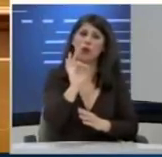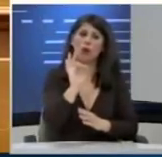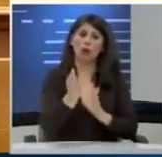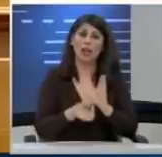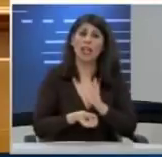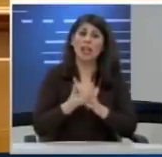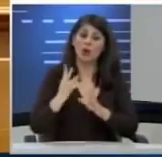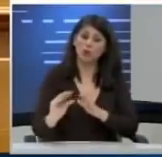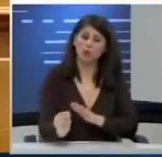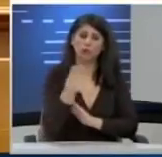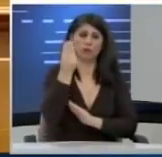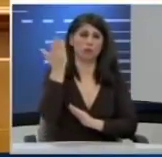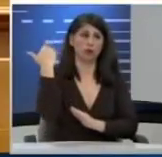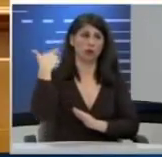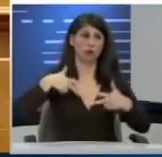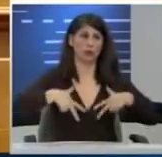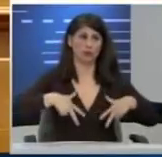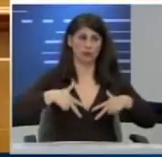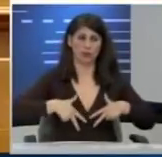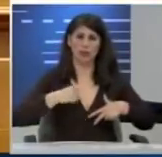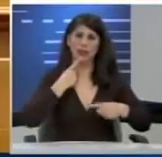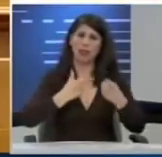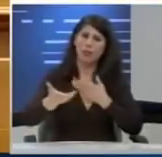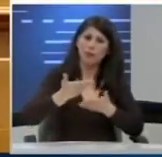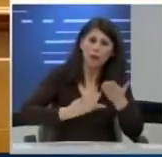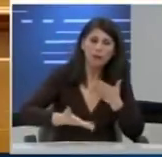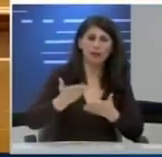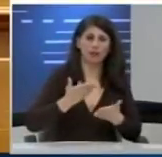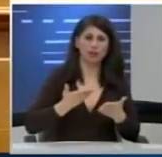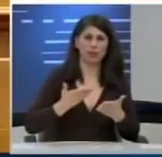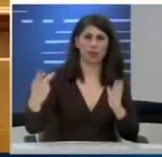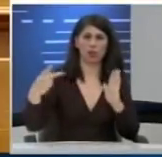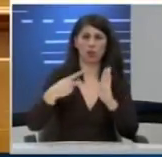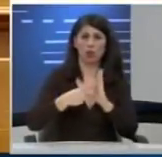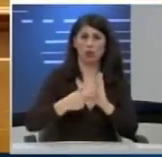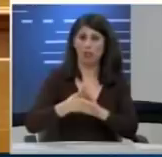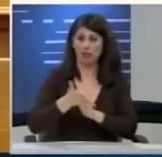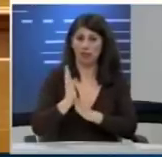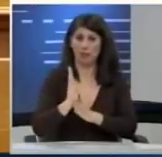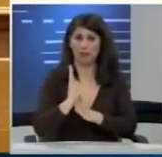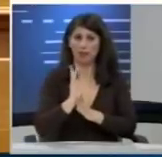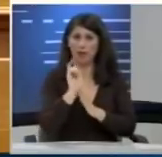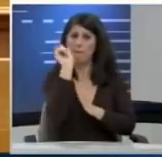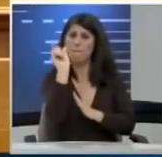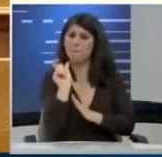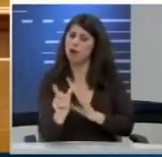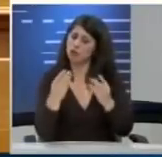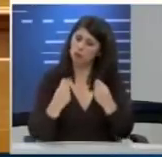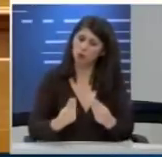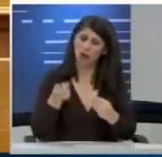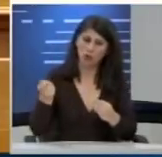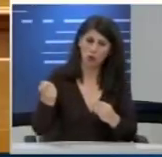νοεκλεγμένη τότε κυβέρνηση να διαπραγματευτεί το 2015 με όρους καλύτερους το